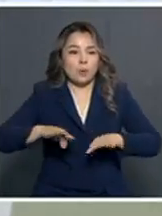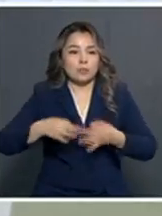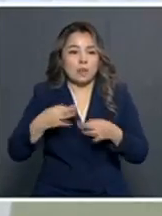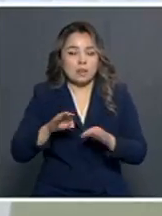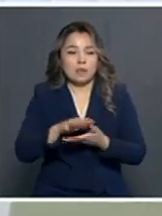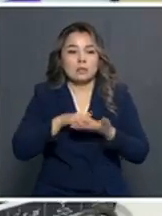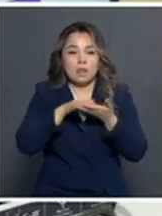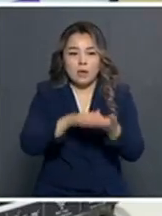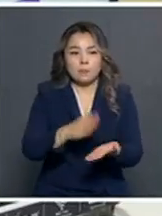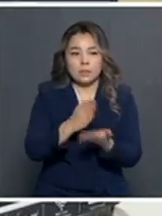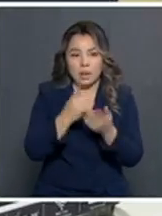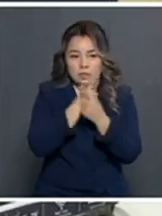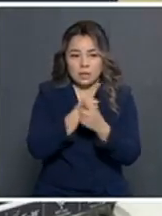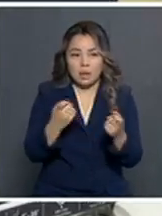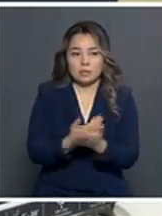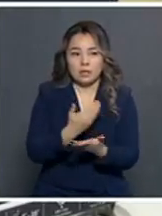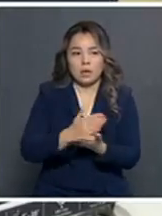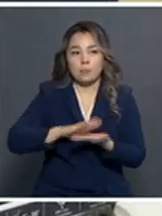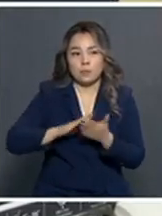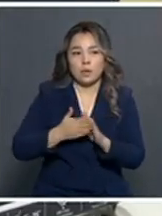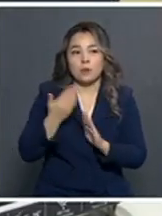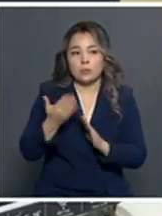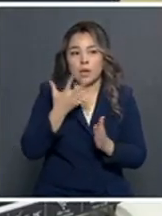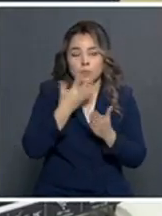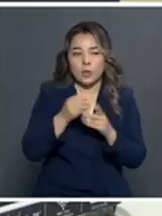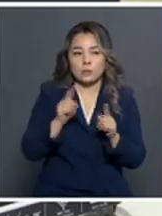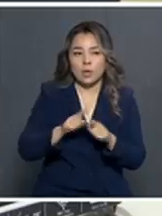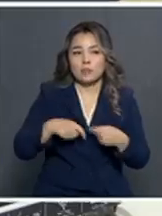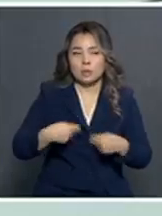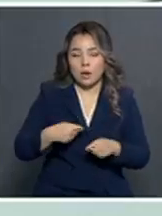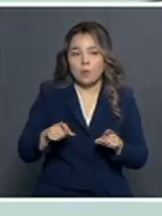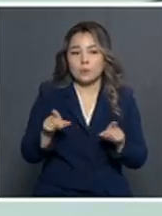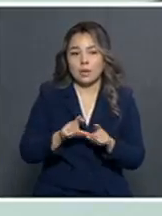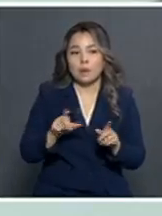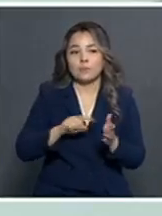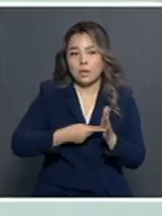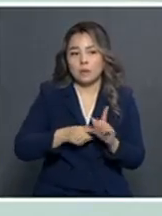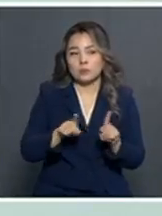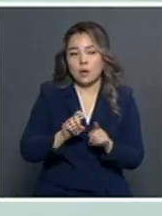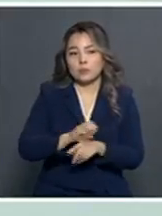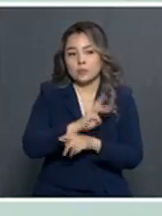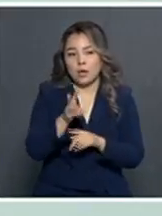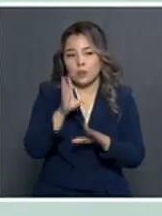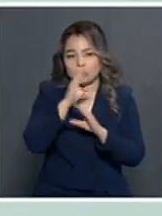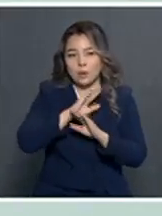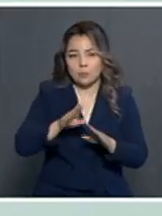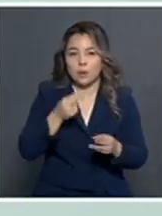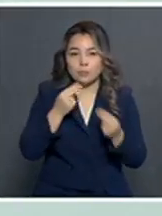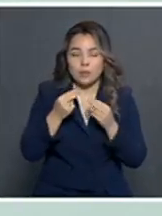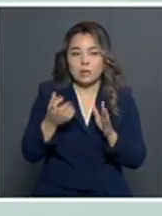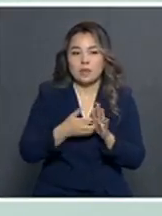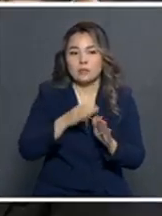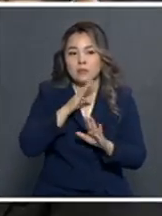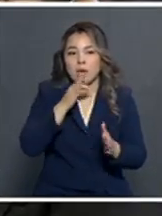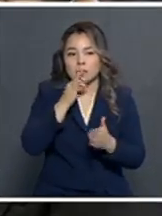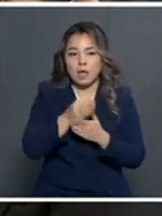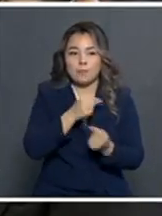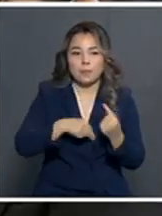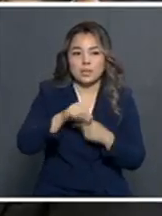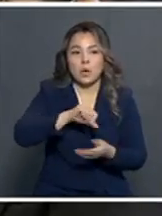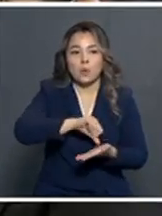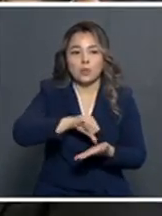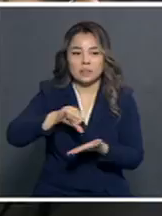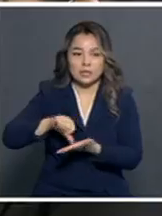беру қажеттігін ескерткен. Ондай жағдайда біз сауда нүктелерін толық қамти алмаймыз. Облыста азық тапшылығы туындайды дейді бизнес